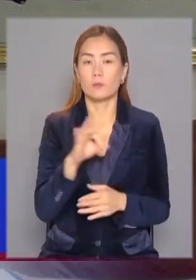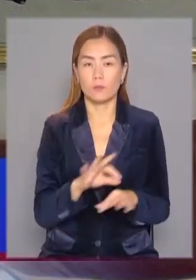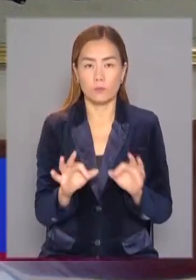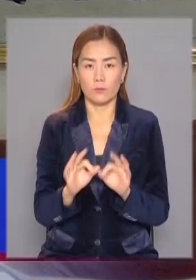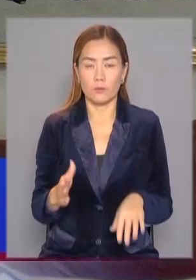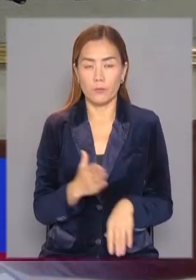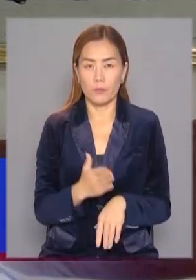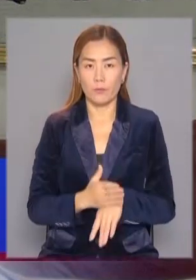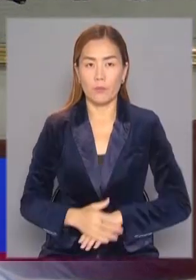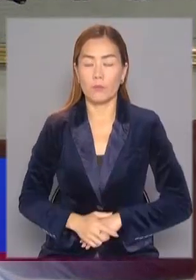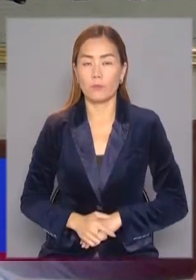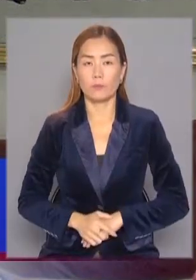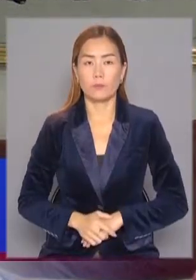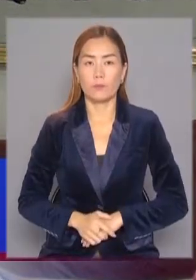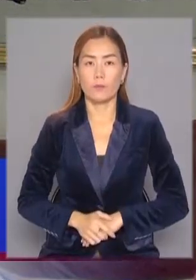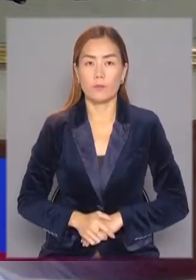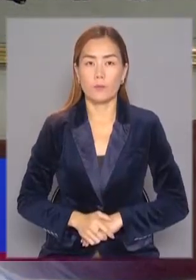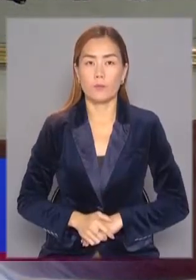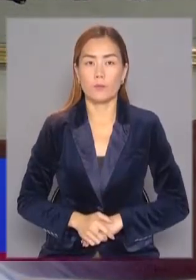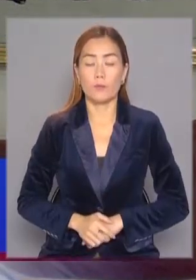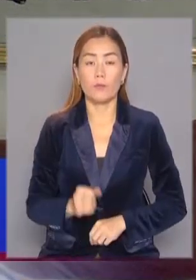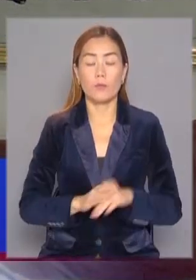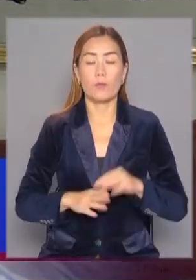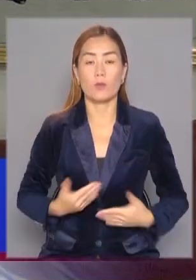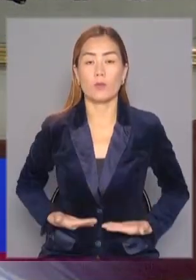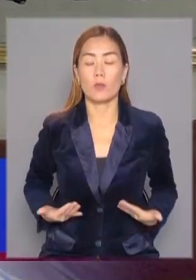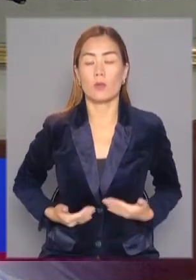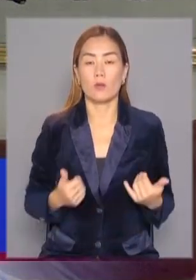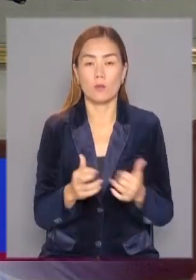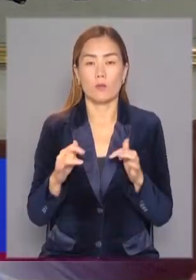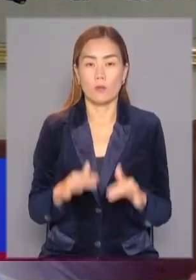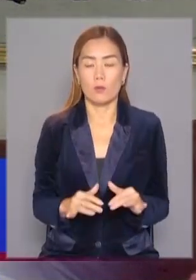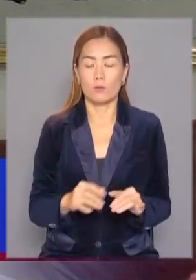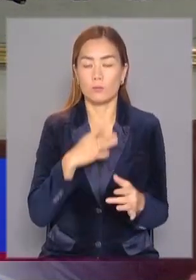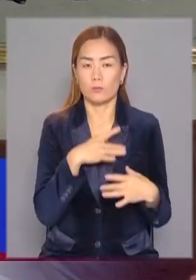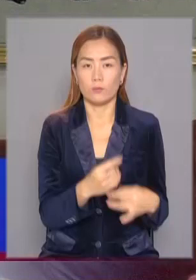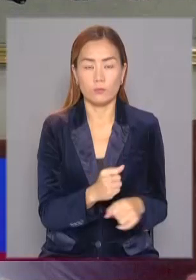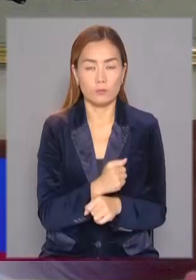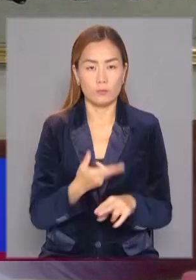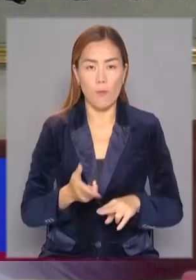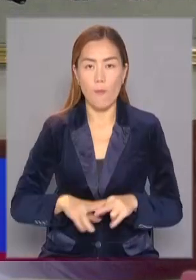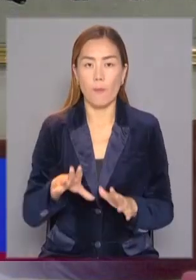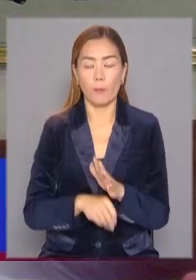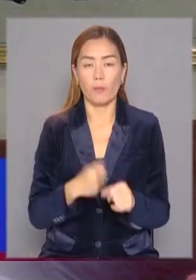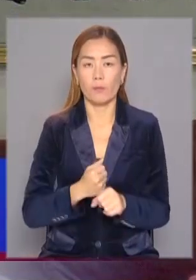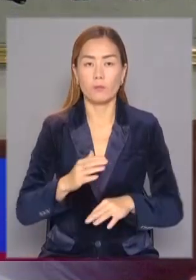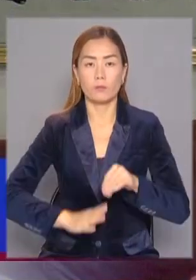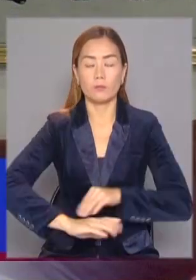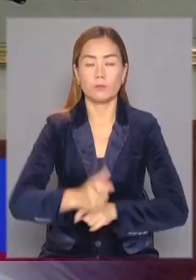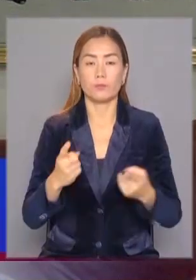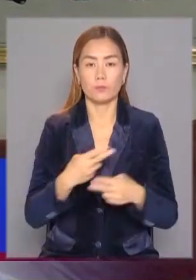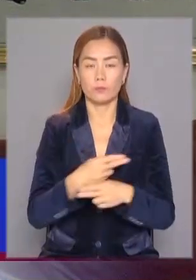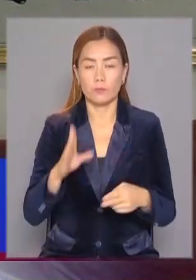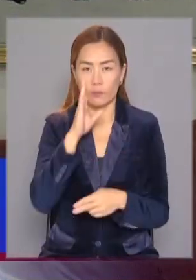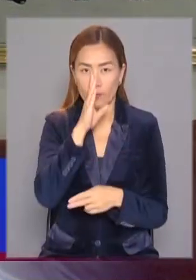жақсылық пен жамандықты айыра білу. Дұрыс өмір сүру немесе жаман әдеттерге тәуелді болу. Бұл қазір жастар үшін өте өзекті